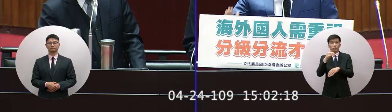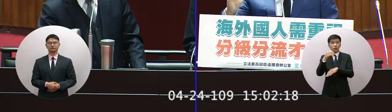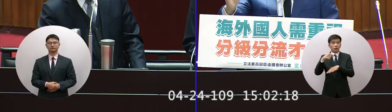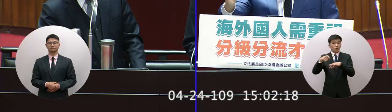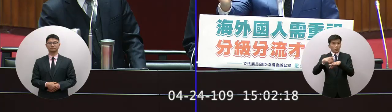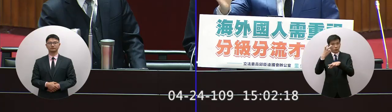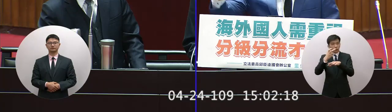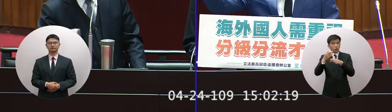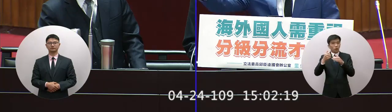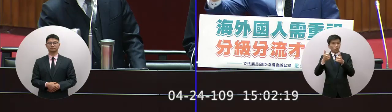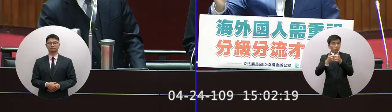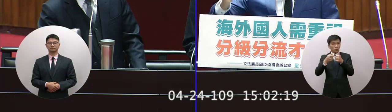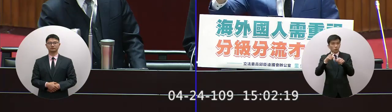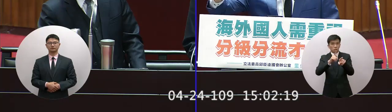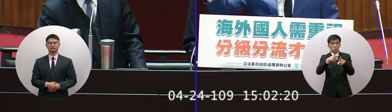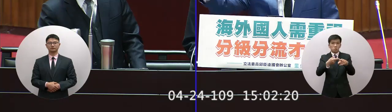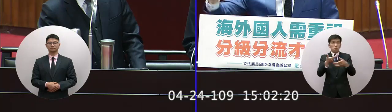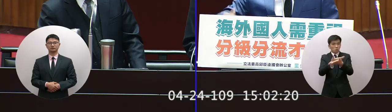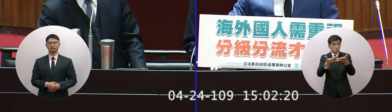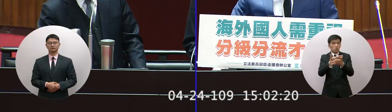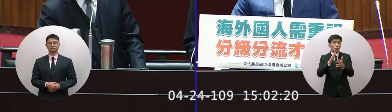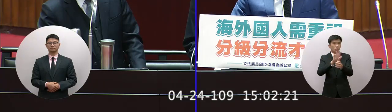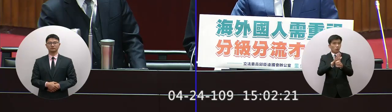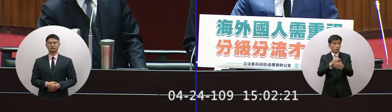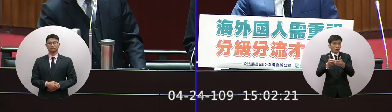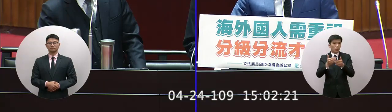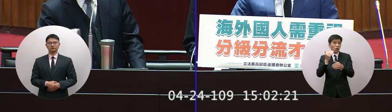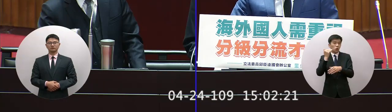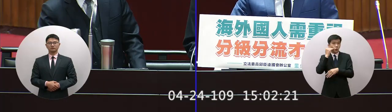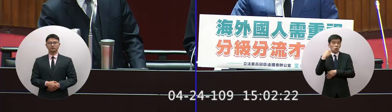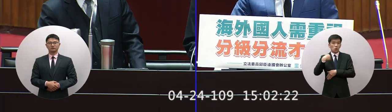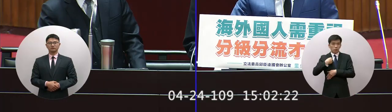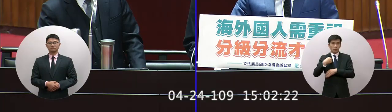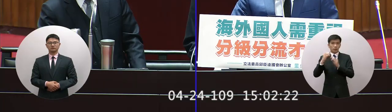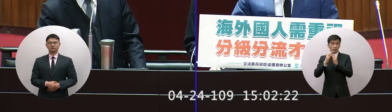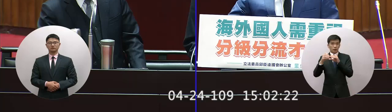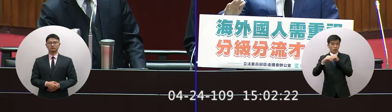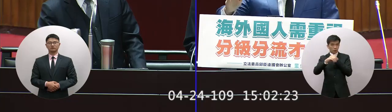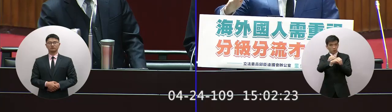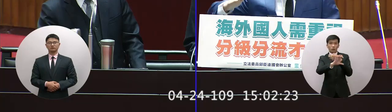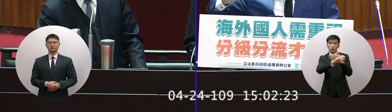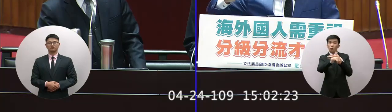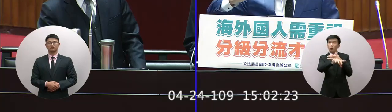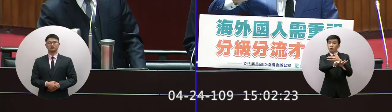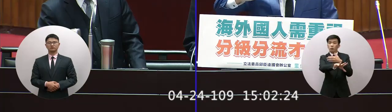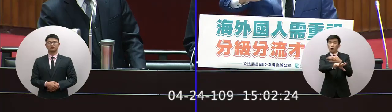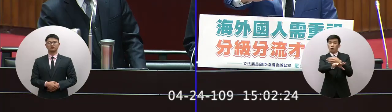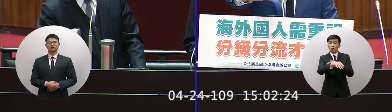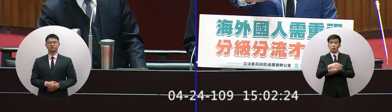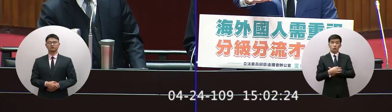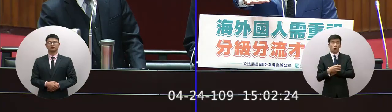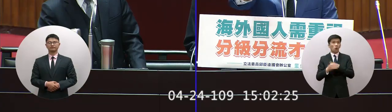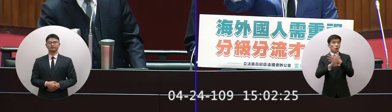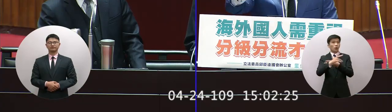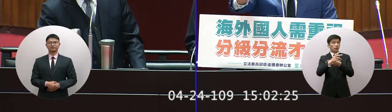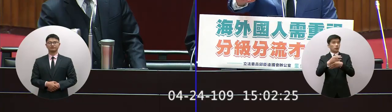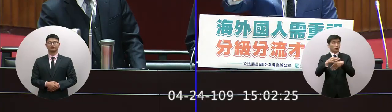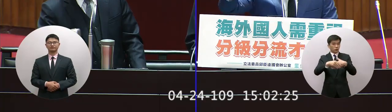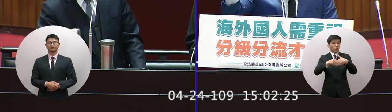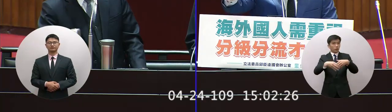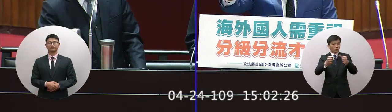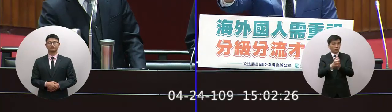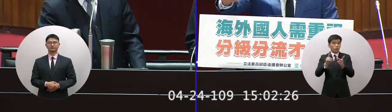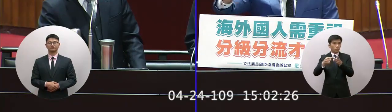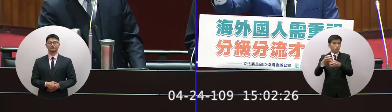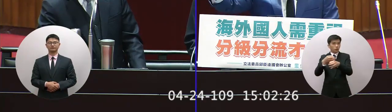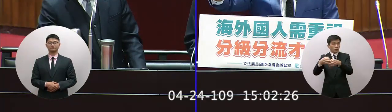情，要去跟这些，包括其实很多我们在海外有分行的银行，都要去跟他们讨论，你们外管必须外交部、经济